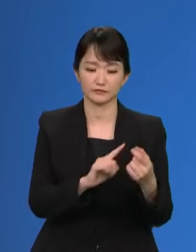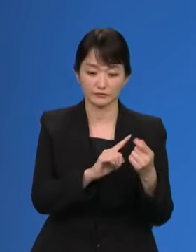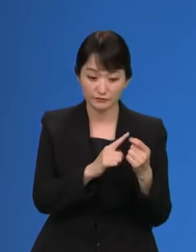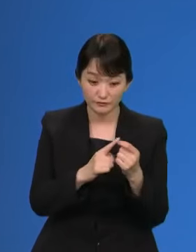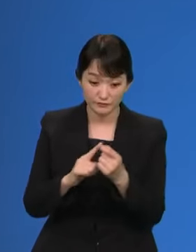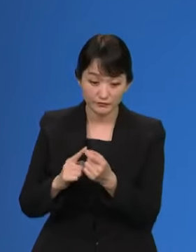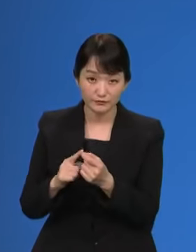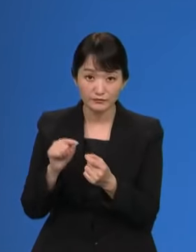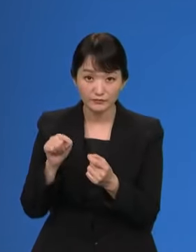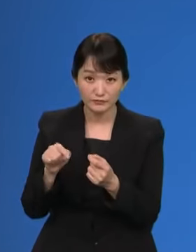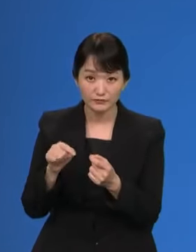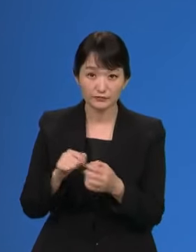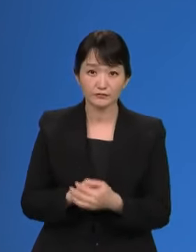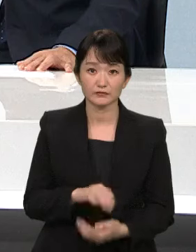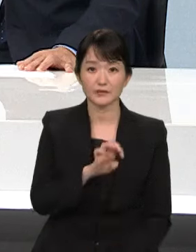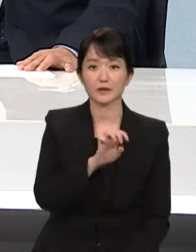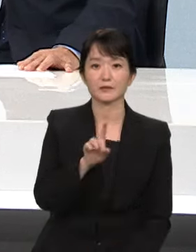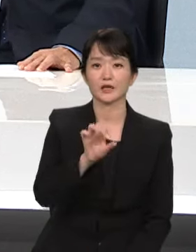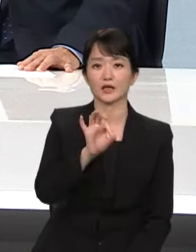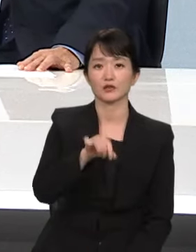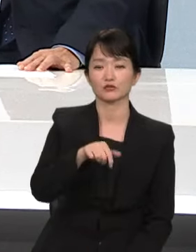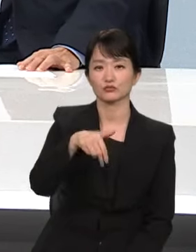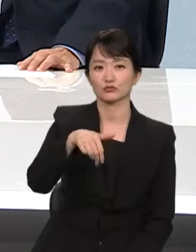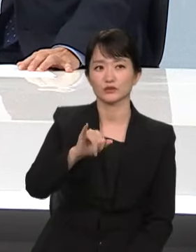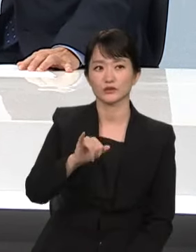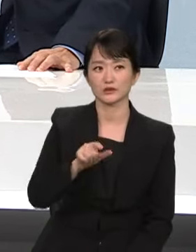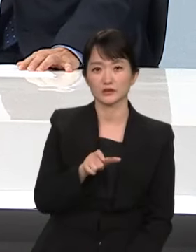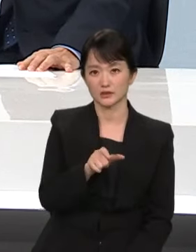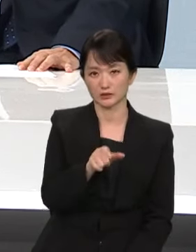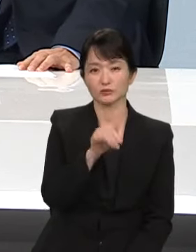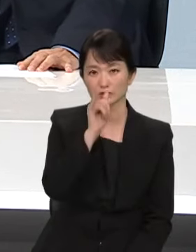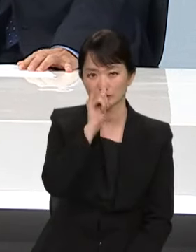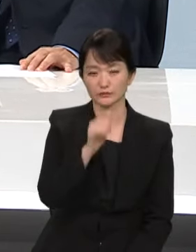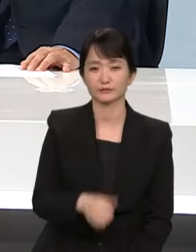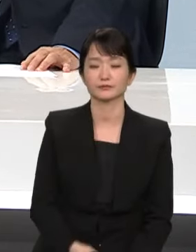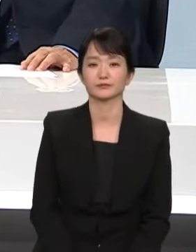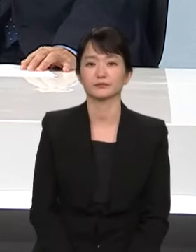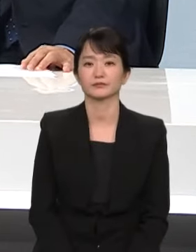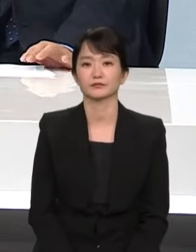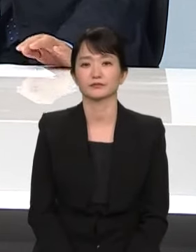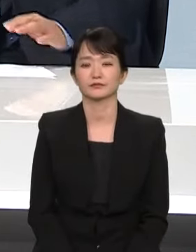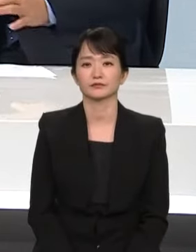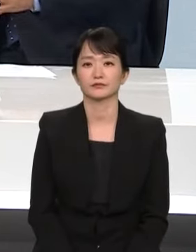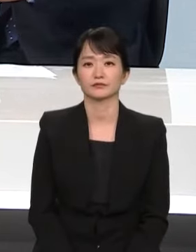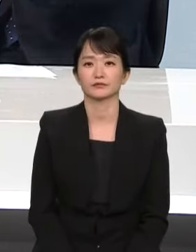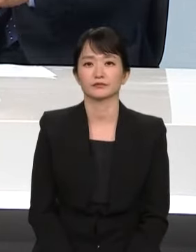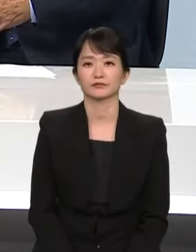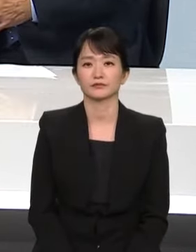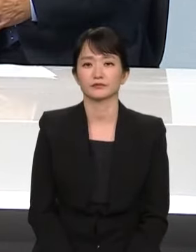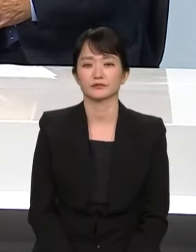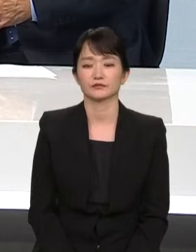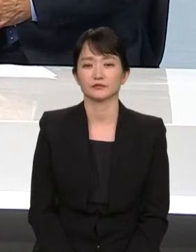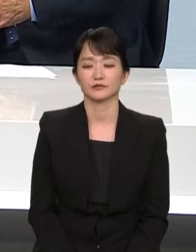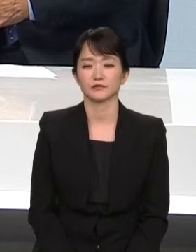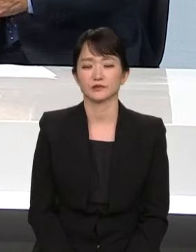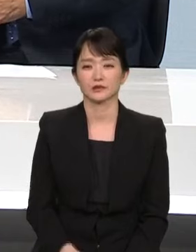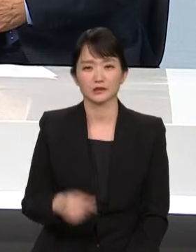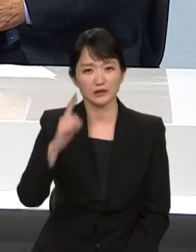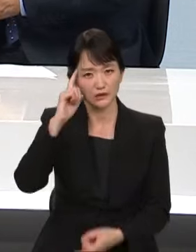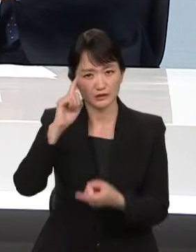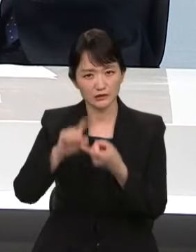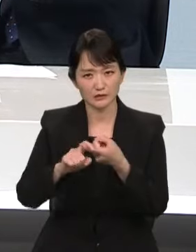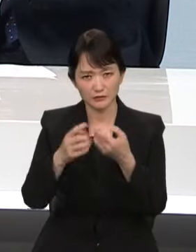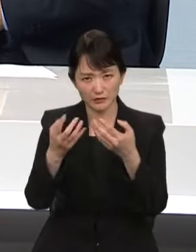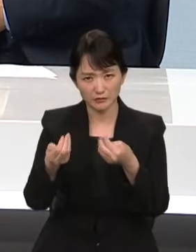보니까 자막에서도 저렇게 파우치라고 명확하게 명기를 했습니다. 또 당시 이 문제는 최대 현안이었음에도 불구하고